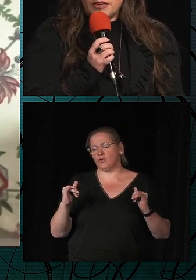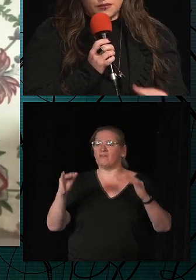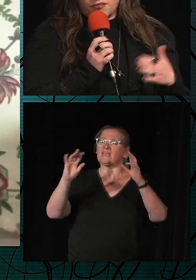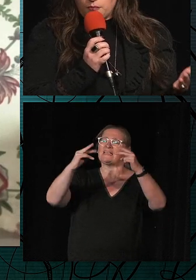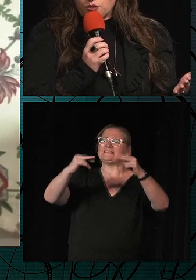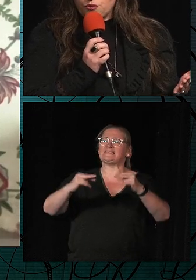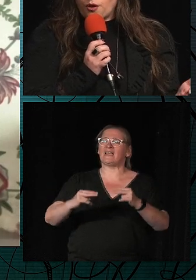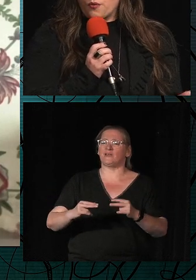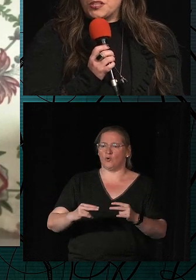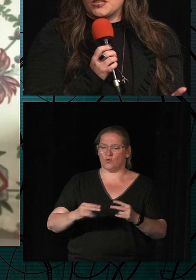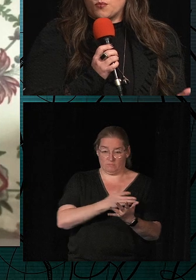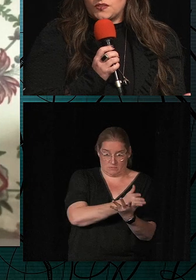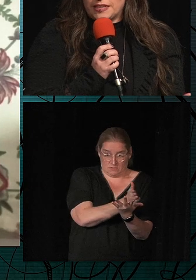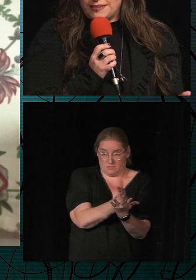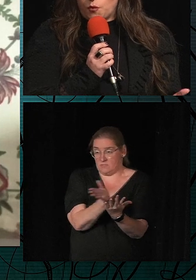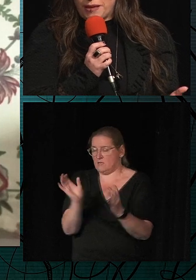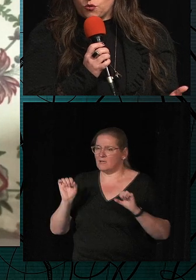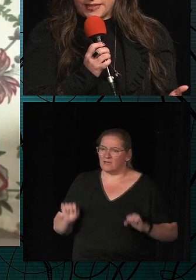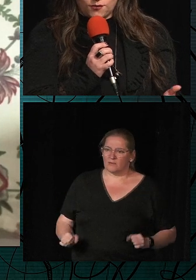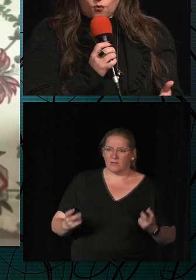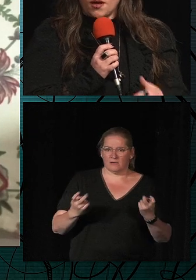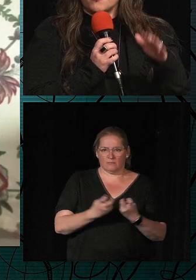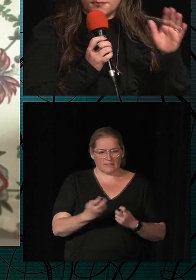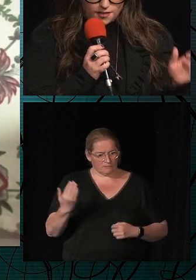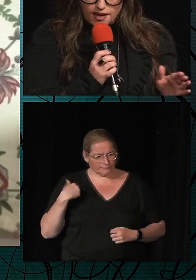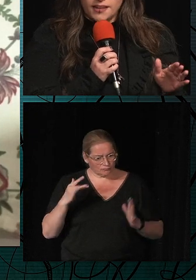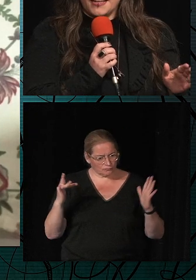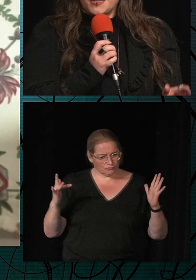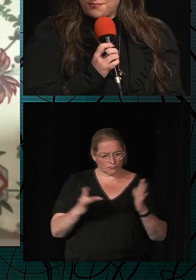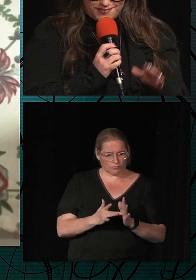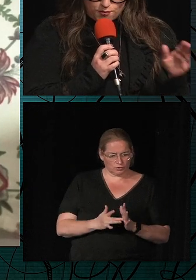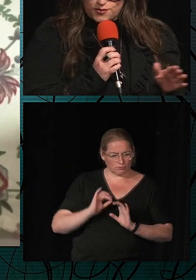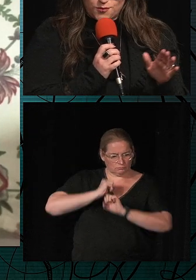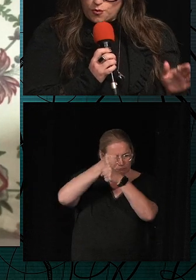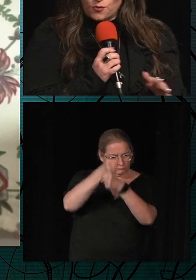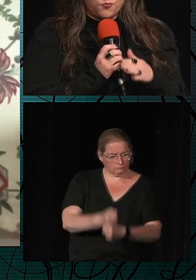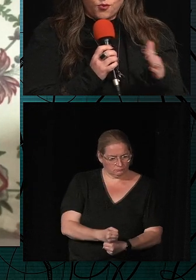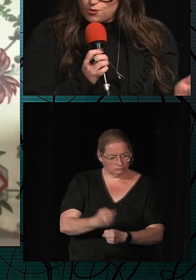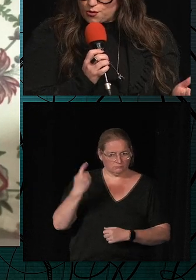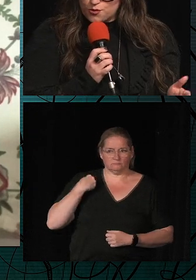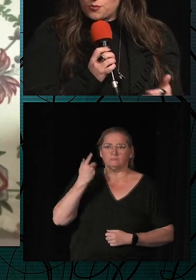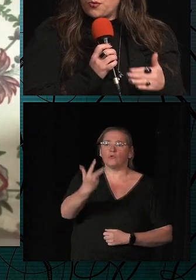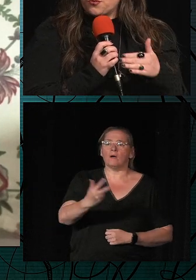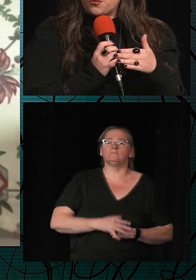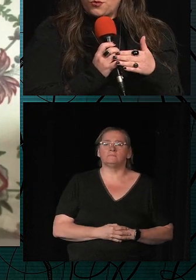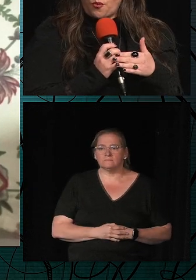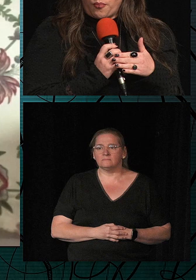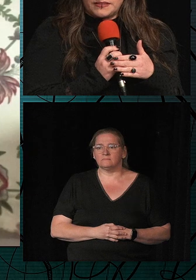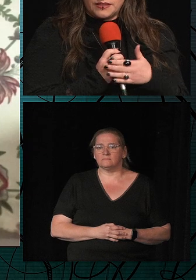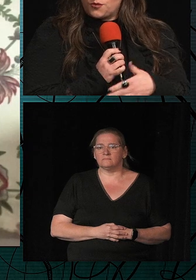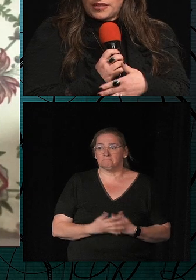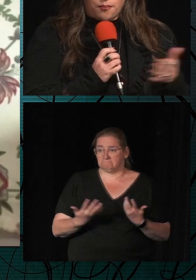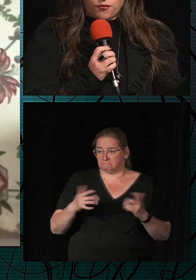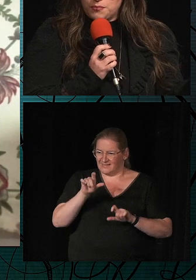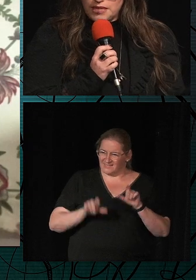preuve là c'est pas vraiment un jeu d'horreur mais j'ai commencé récemment Baldur gate 3 voilà on sait ce qu'on en pense beaucoup de gens ayant joué beaucoup de gens ont